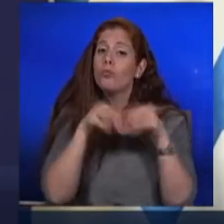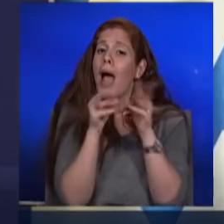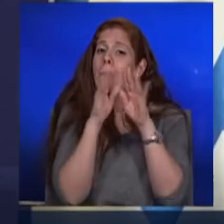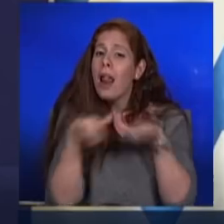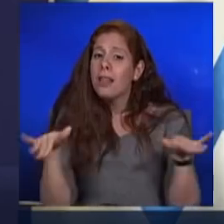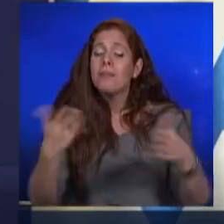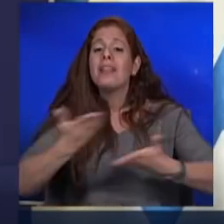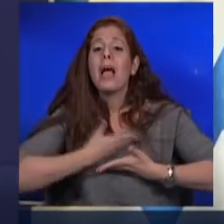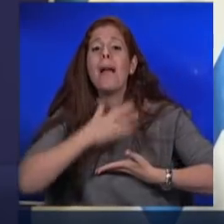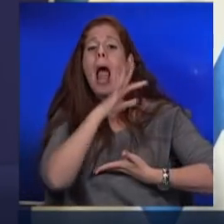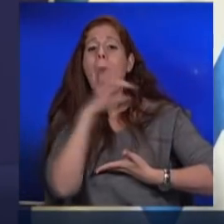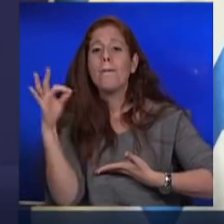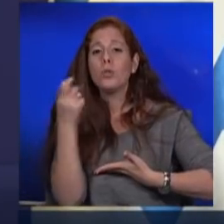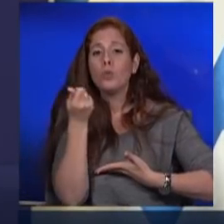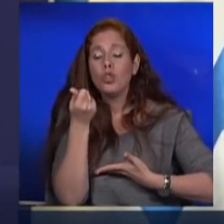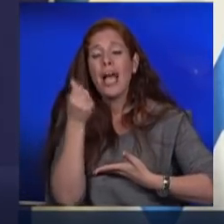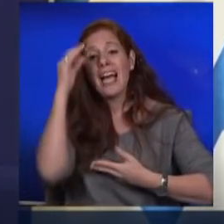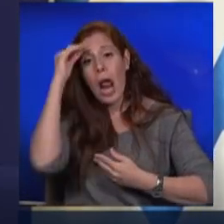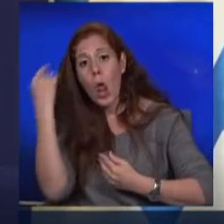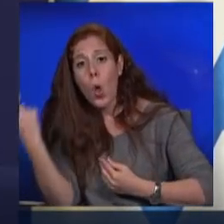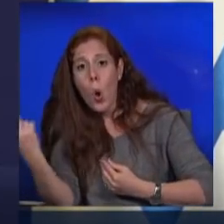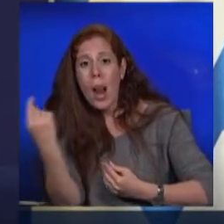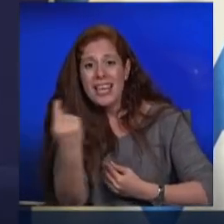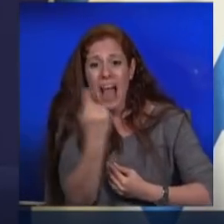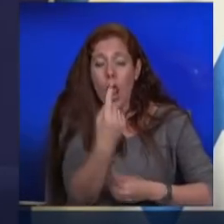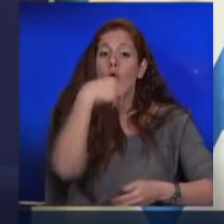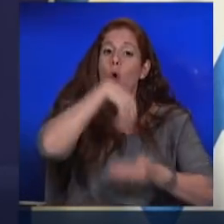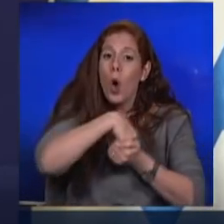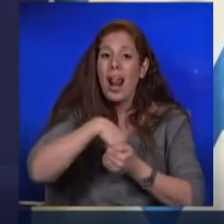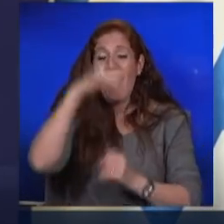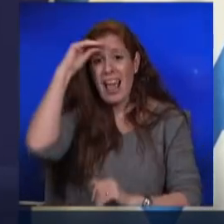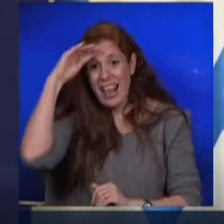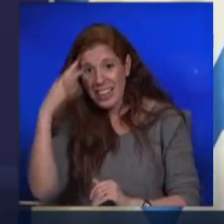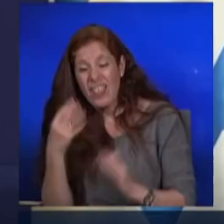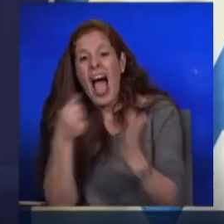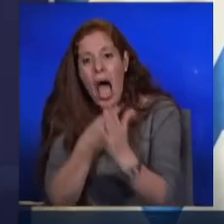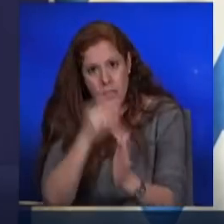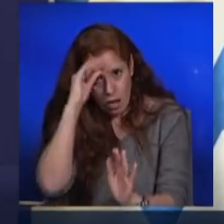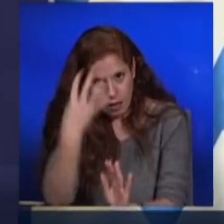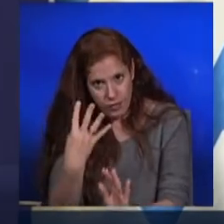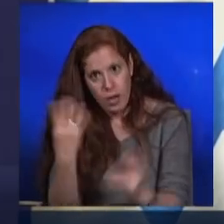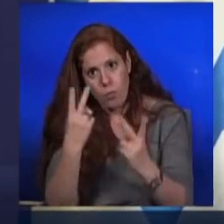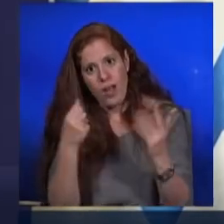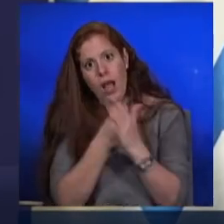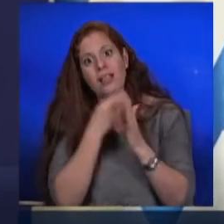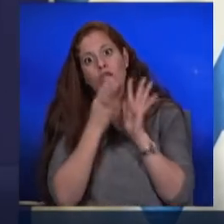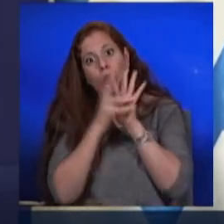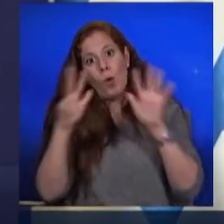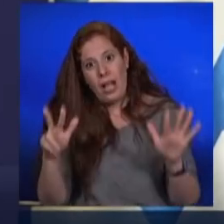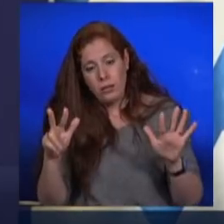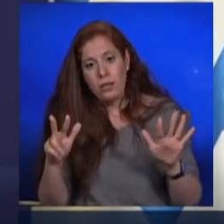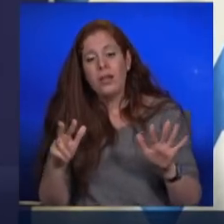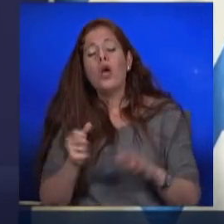500 שקל לכל ילד, כולל הילד הרביעי, עד הילד הרביעי, כמובן עד גיל 18. כל קשיש